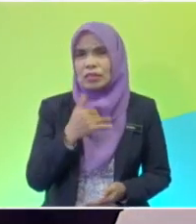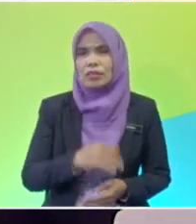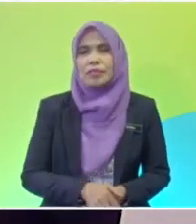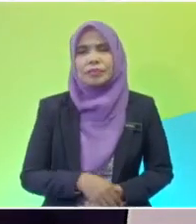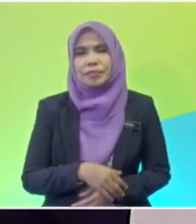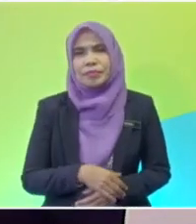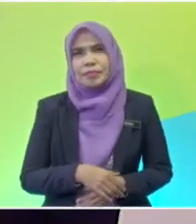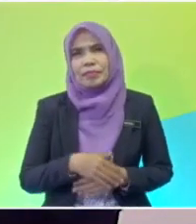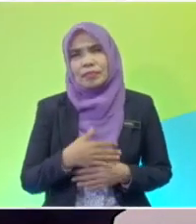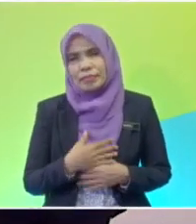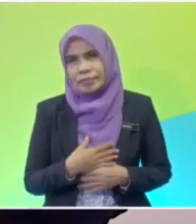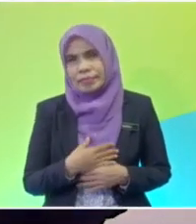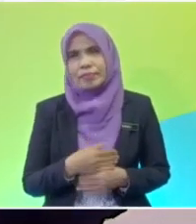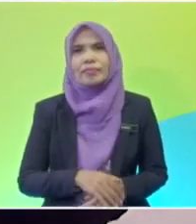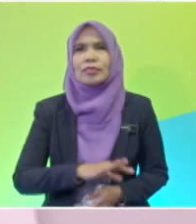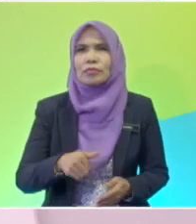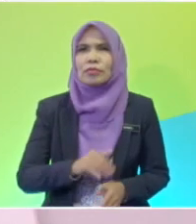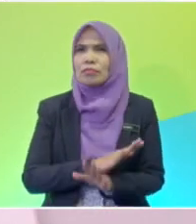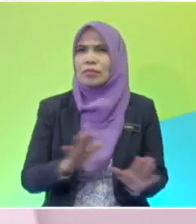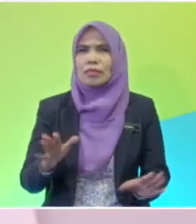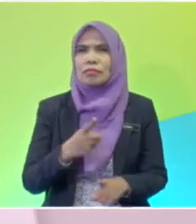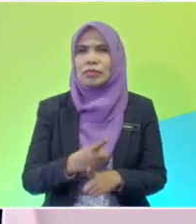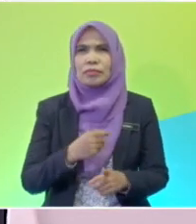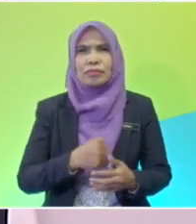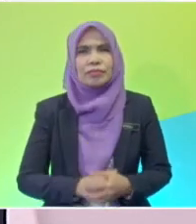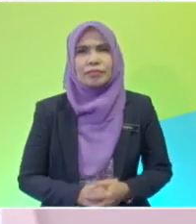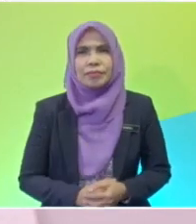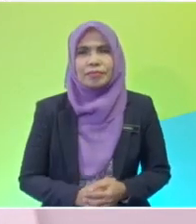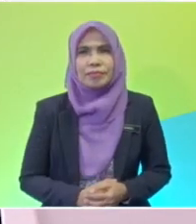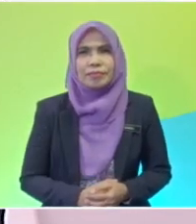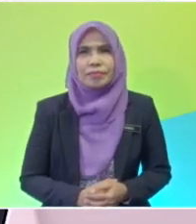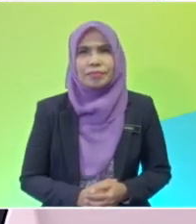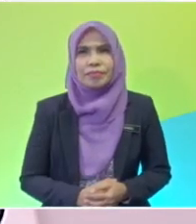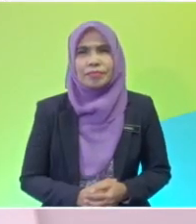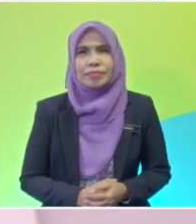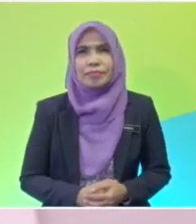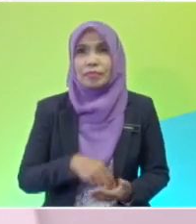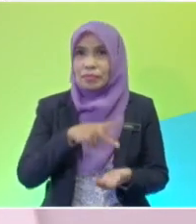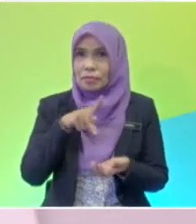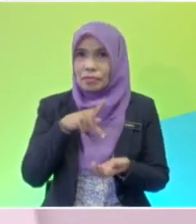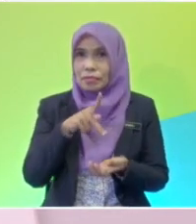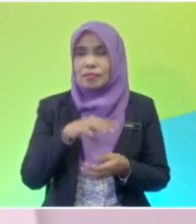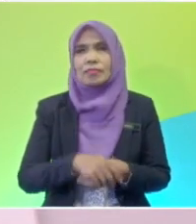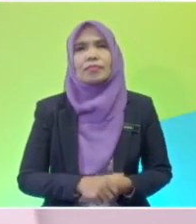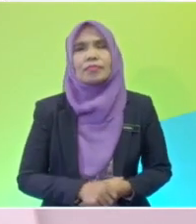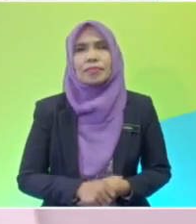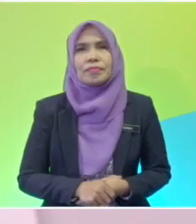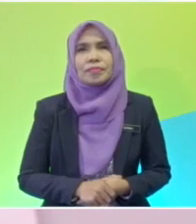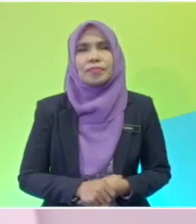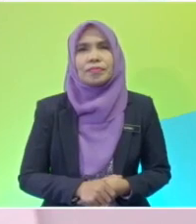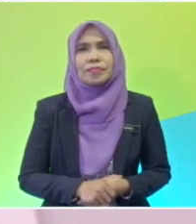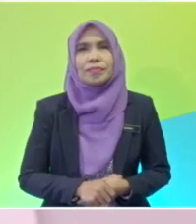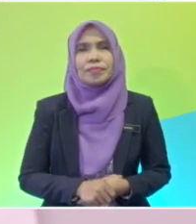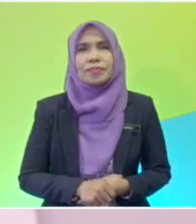semuanya salah itu yang bahaya kita akan tengok kepada kesan kritik diri ini dia ada kesan